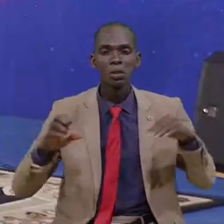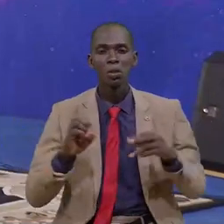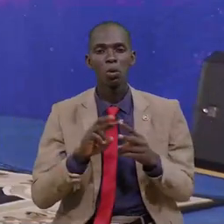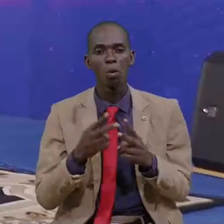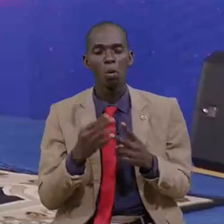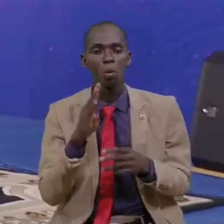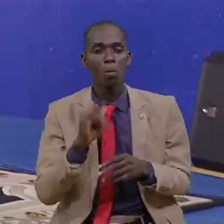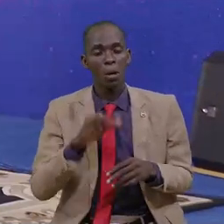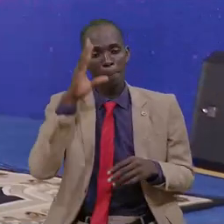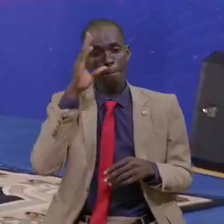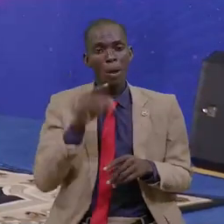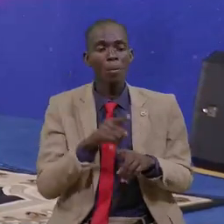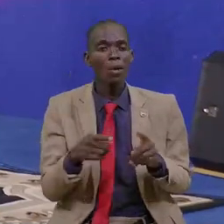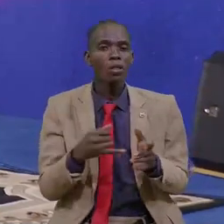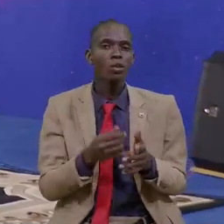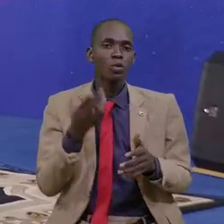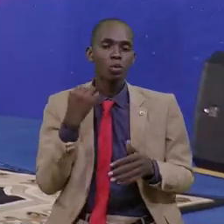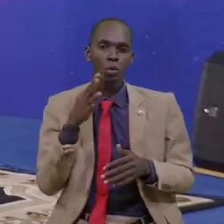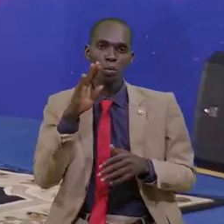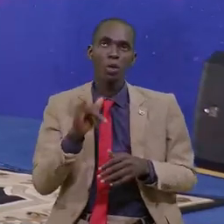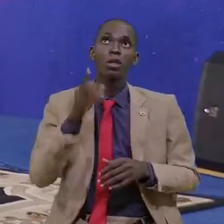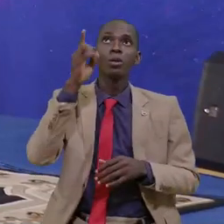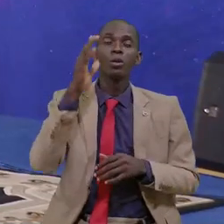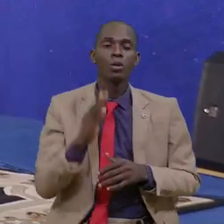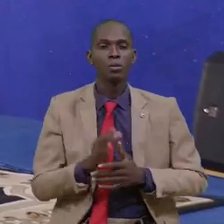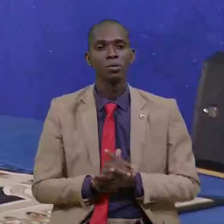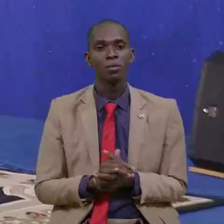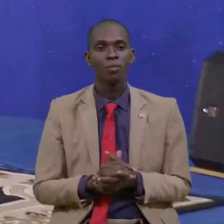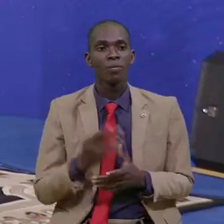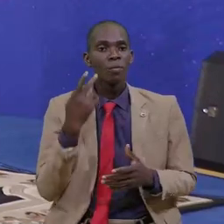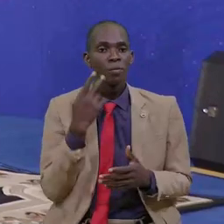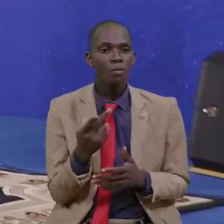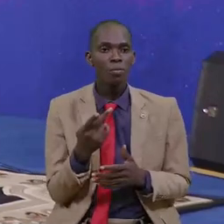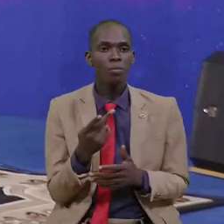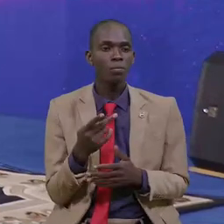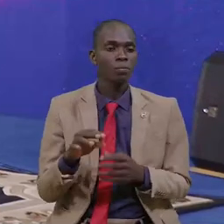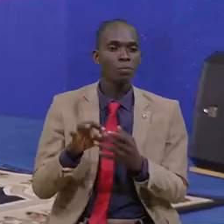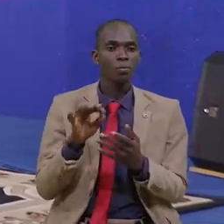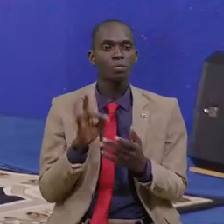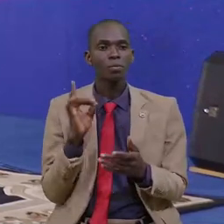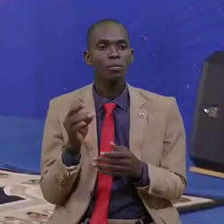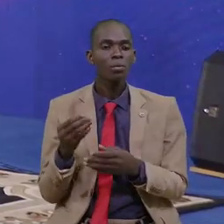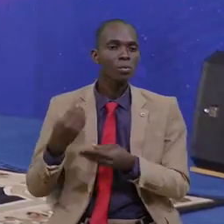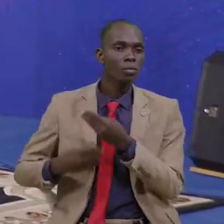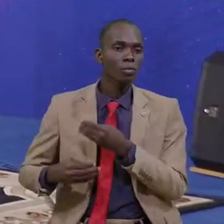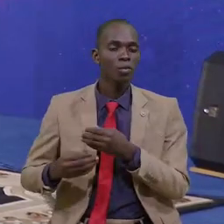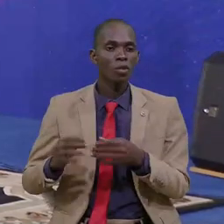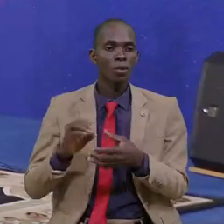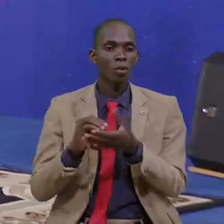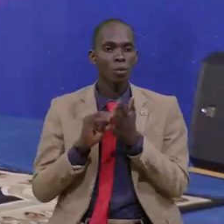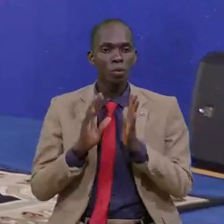des anges. C'est Dieu qui l'a établi. Il dit qu'il a établi héritier de toutes choses,